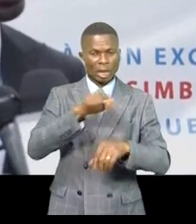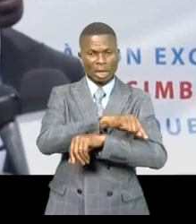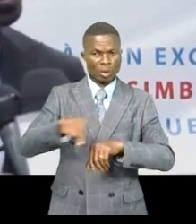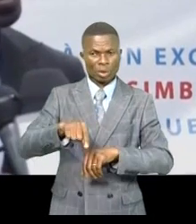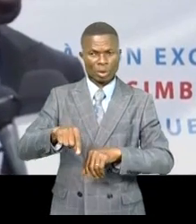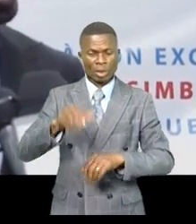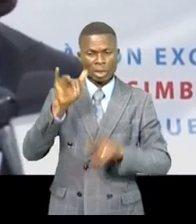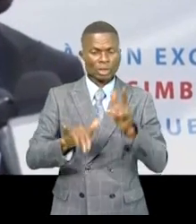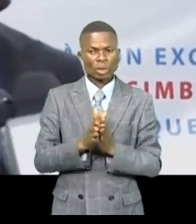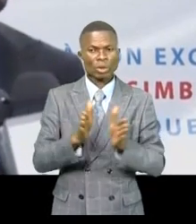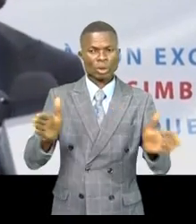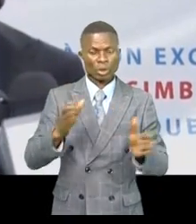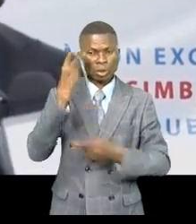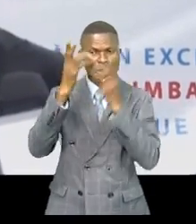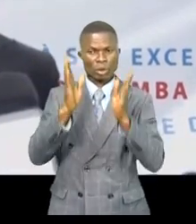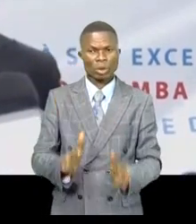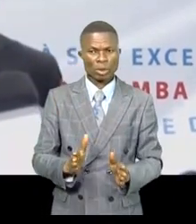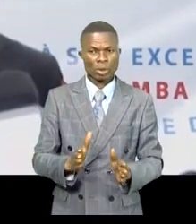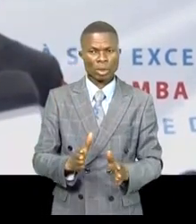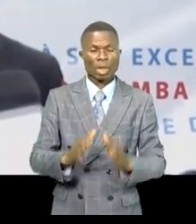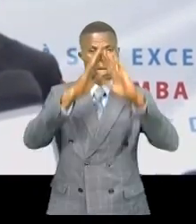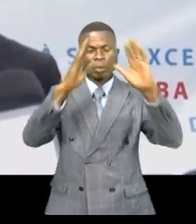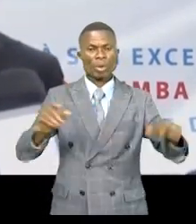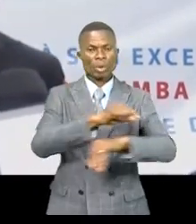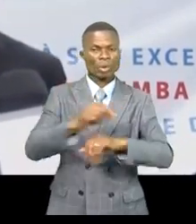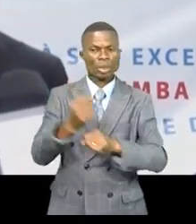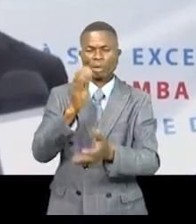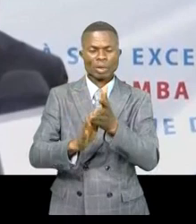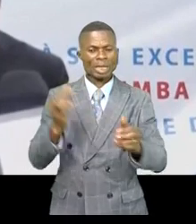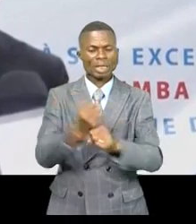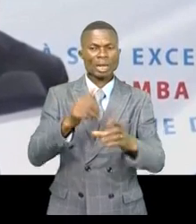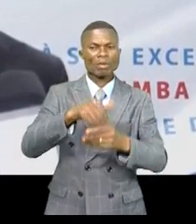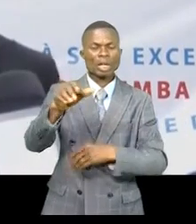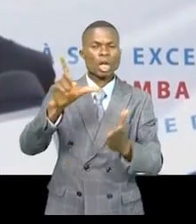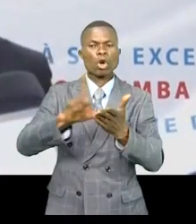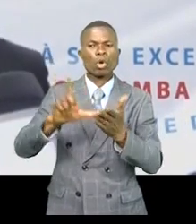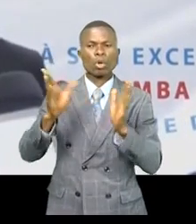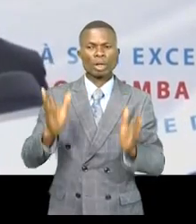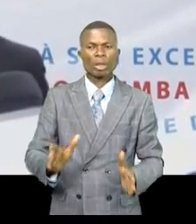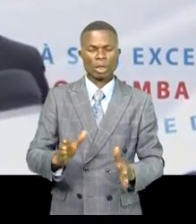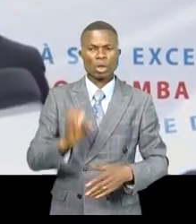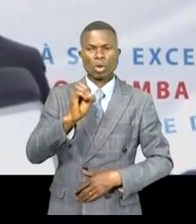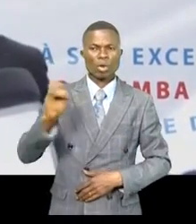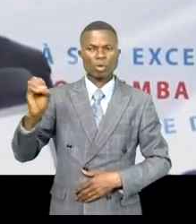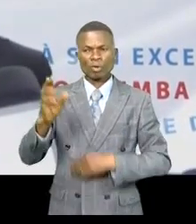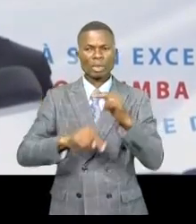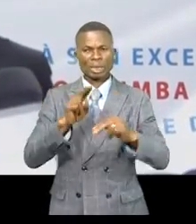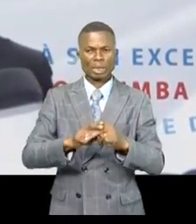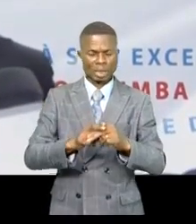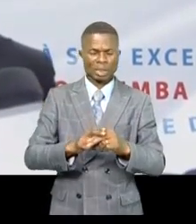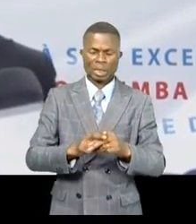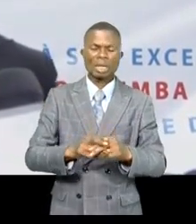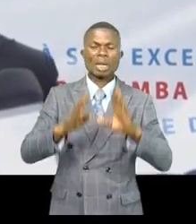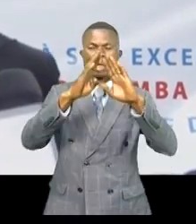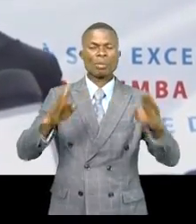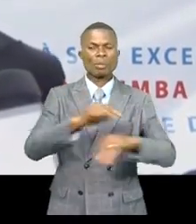le secrétariat général du tourisme n'avait même pas un bâtiment. Ils sont dehors, locataires. L'Office national du tourisme n'a pas de bâtiment.